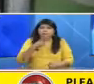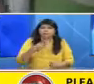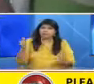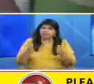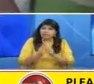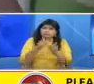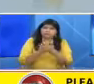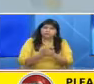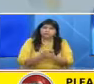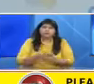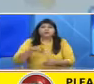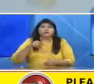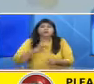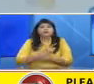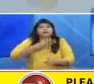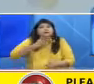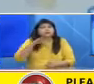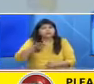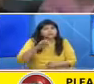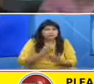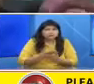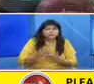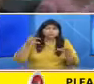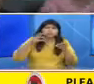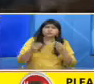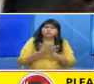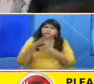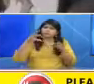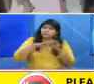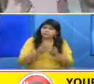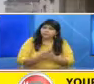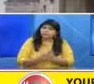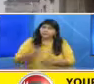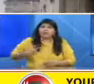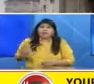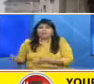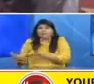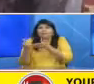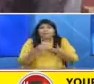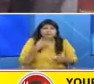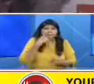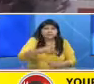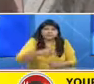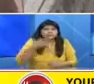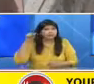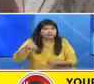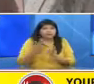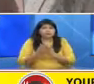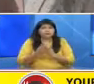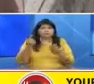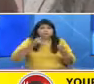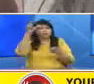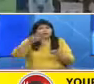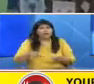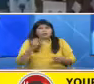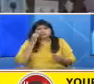जुड़िए, जानकारी लीजिए, कुछ नया जोड़िए, आप भी योगदान दीजिए। अगर आप एकाध व्यक्ति को